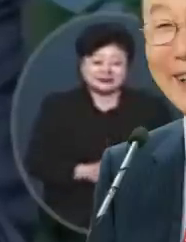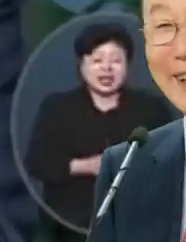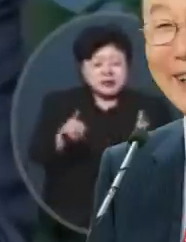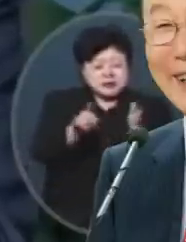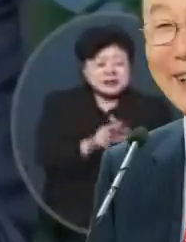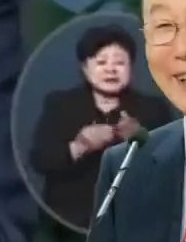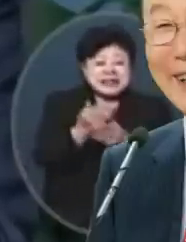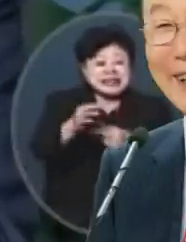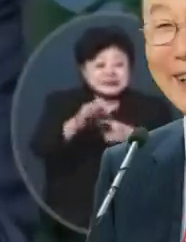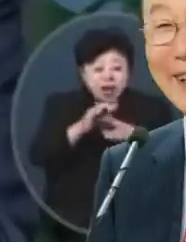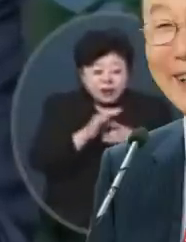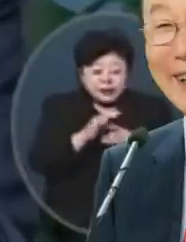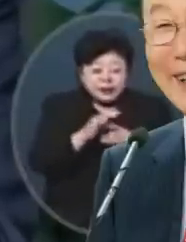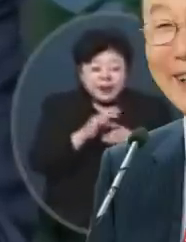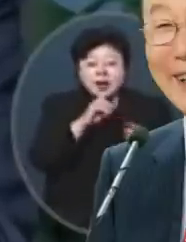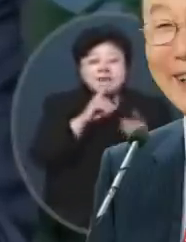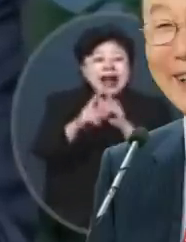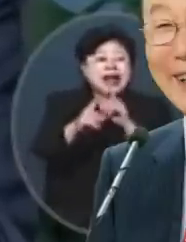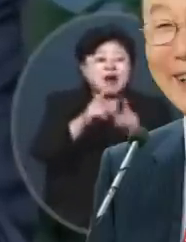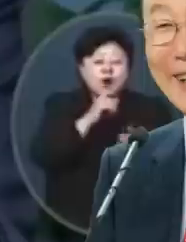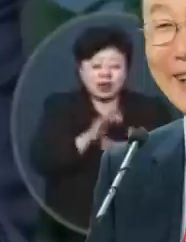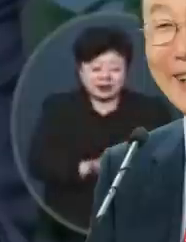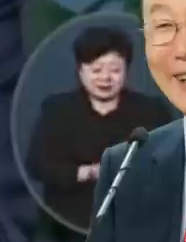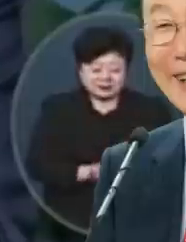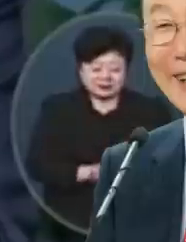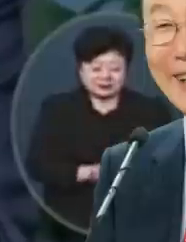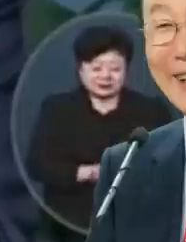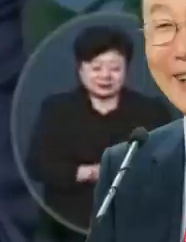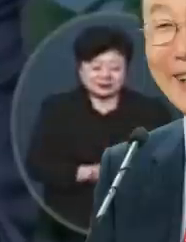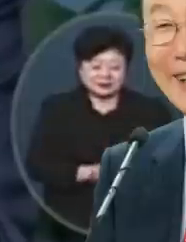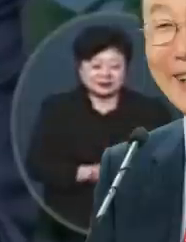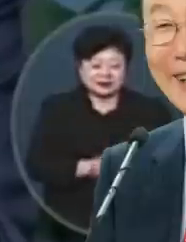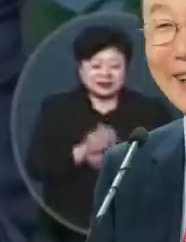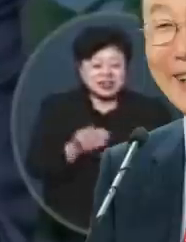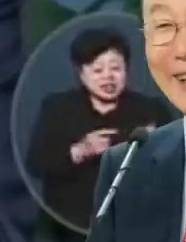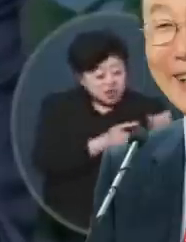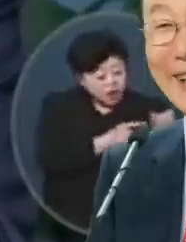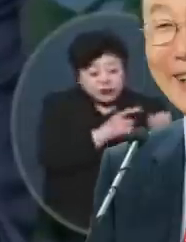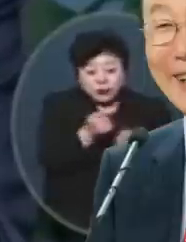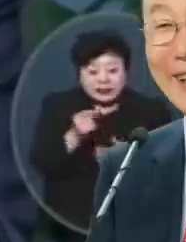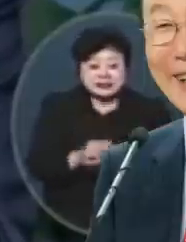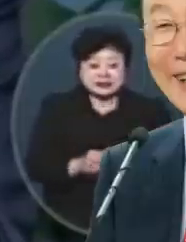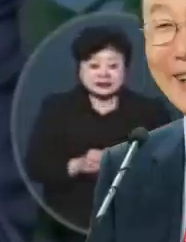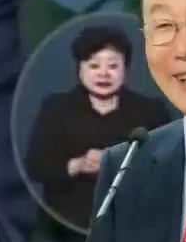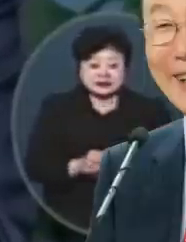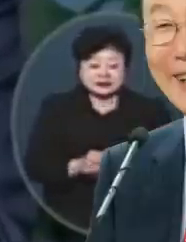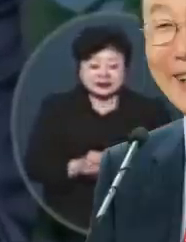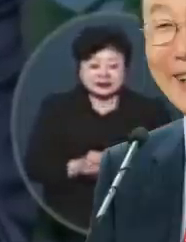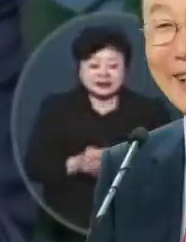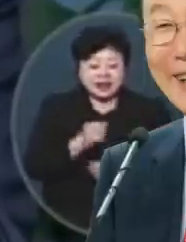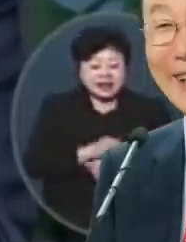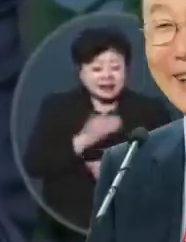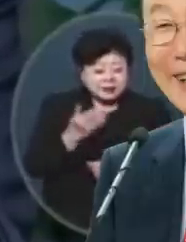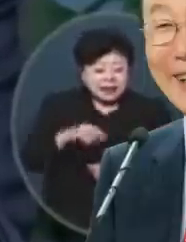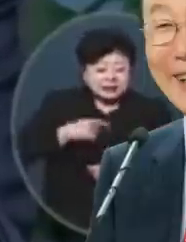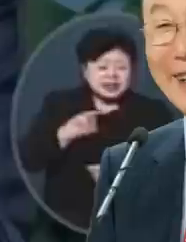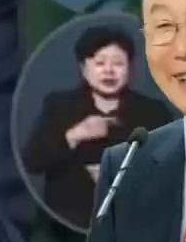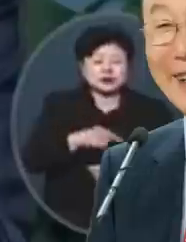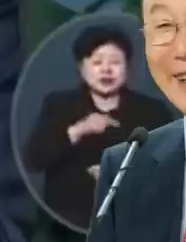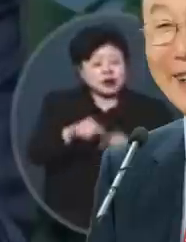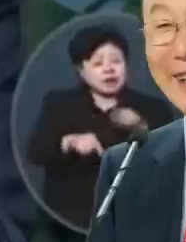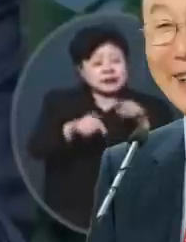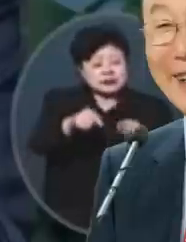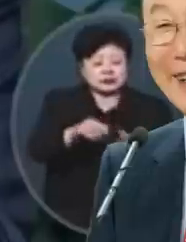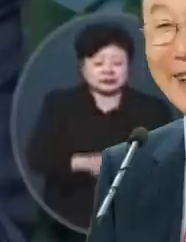믿음이 생기면 말로 늘 이 여인처럼 해야 되는 것입니다. 이 여인은 자기 혼자